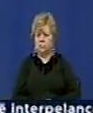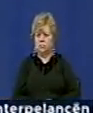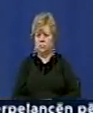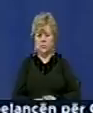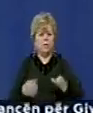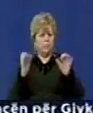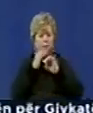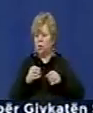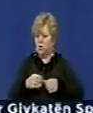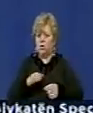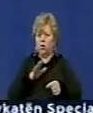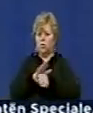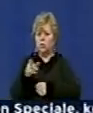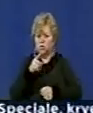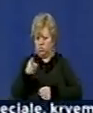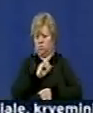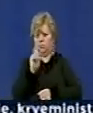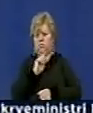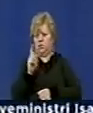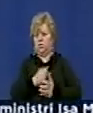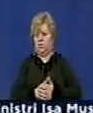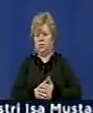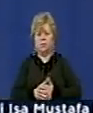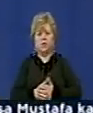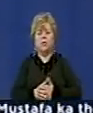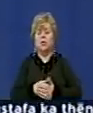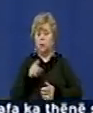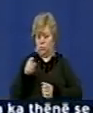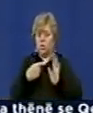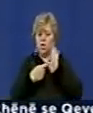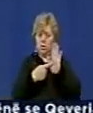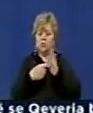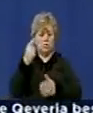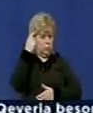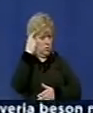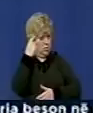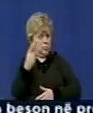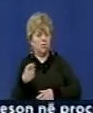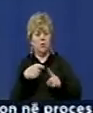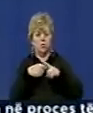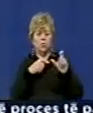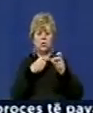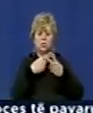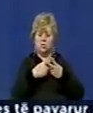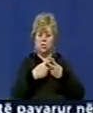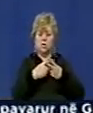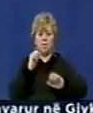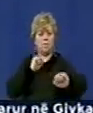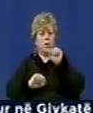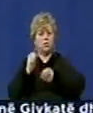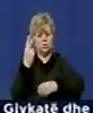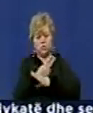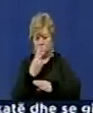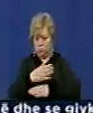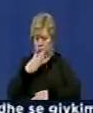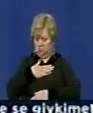është kjo kundër juve diçka personalisht. Këto janë argumente që ju e keni për detyrë kushtetuese me mbrojtje shtetin e Kosovës dhe